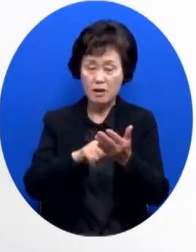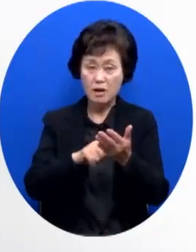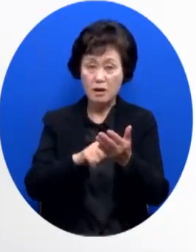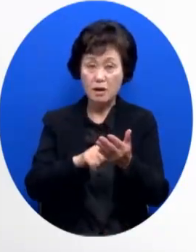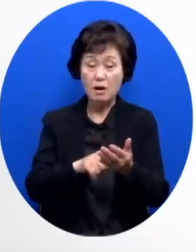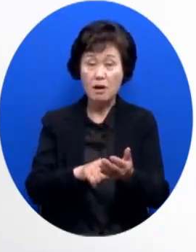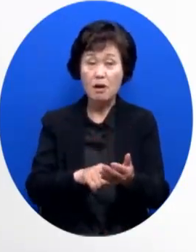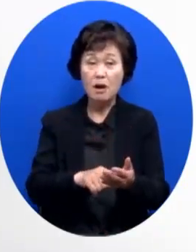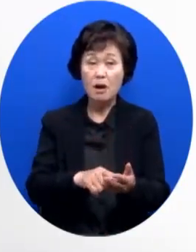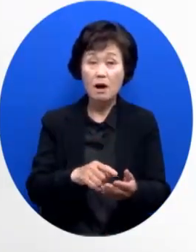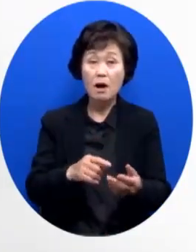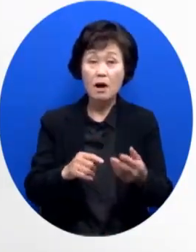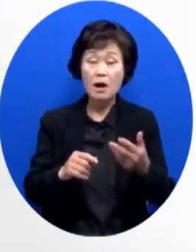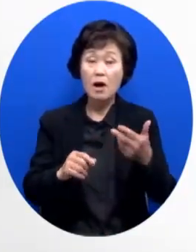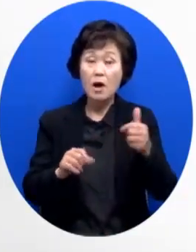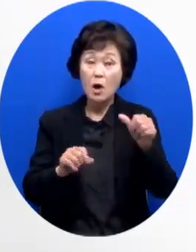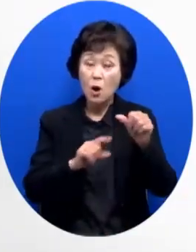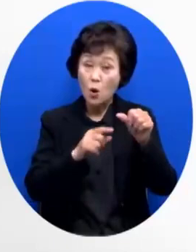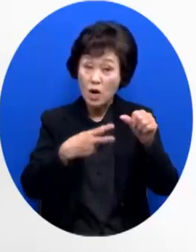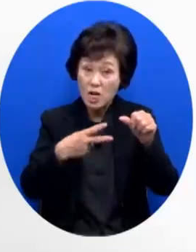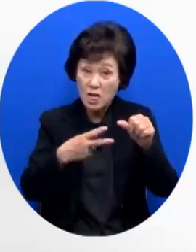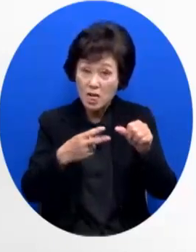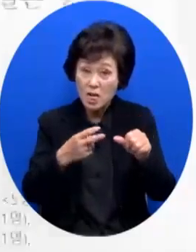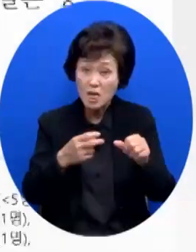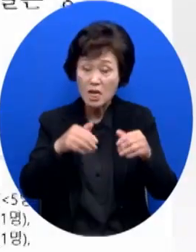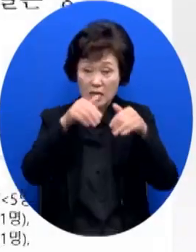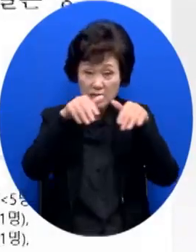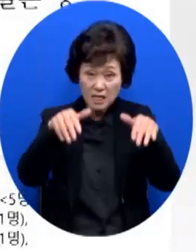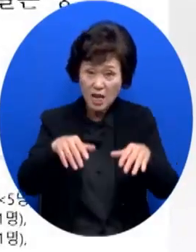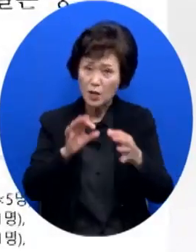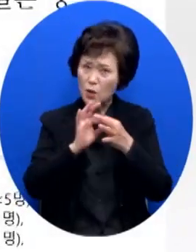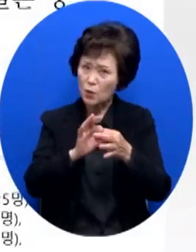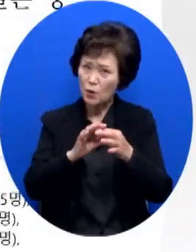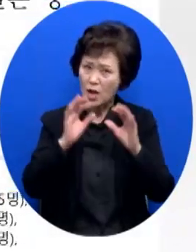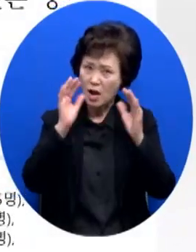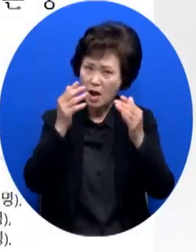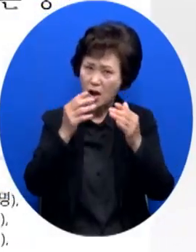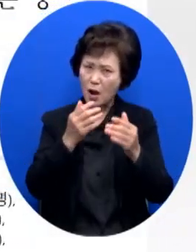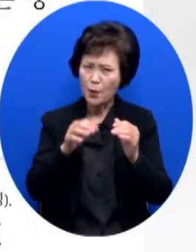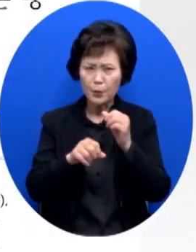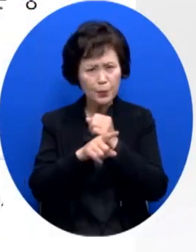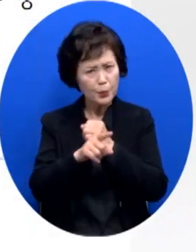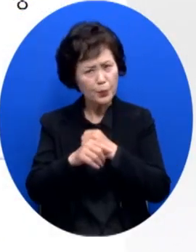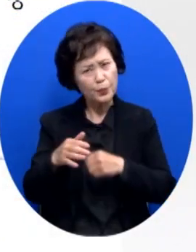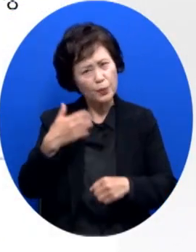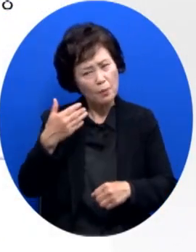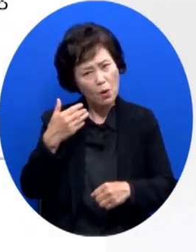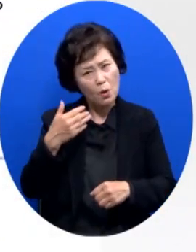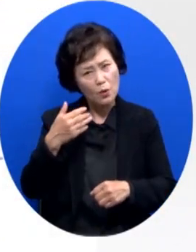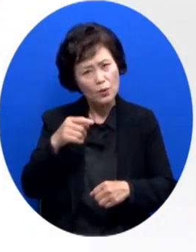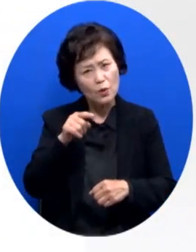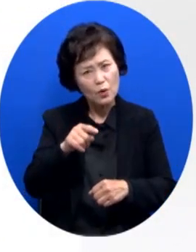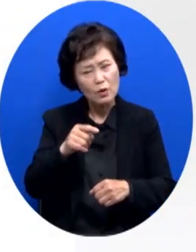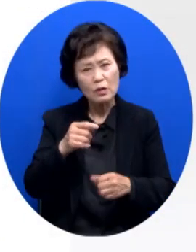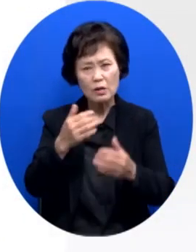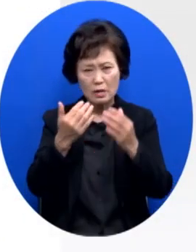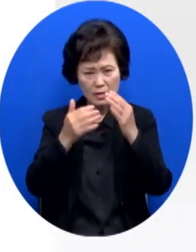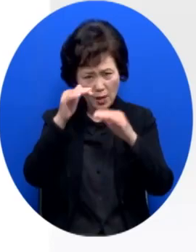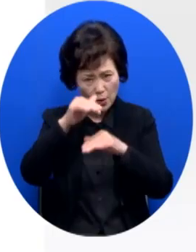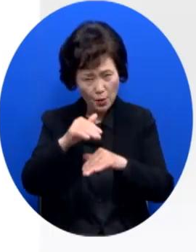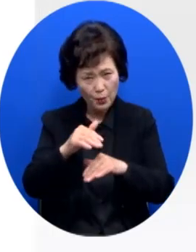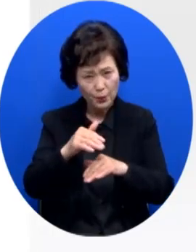중앙방역대책본부는 지난 1일에 감시 체계를 통해 아동 원인 불명 급성 간염 의심 사례가 한 건 신고됐다고